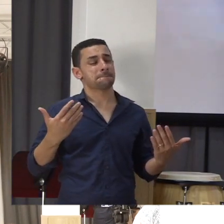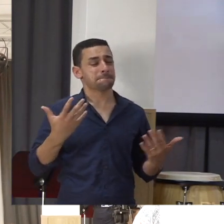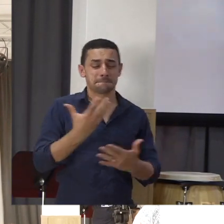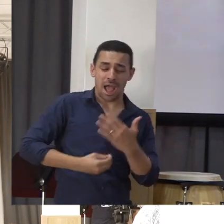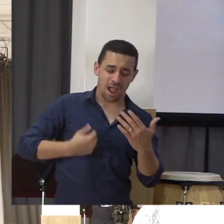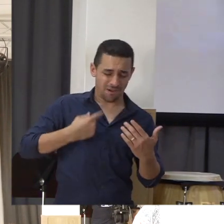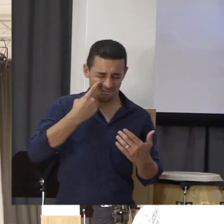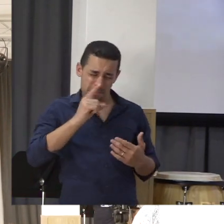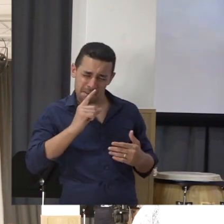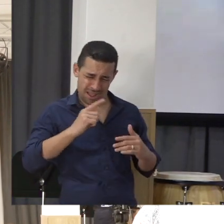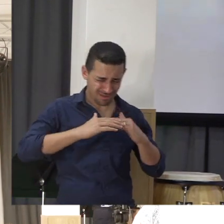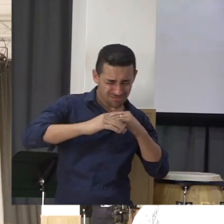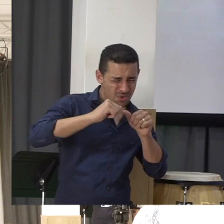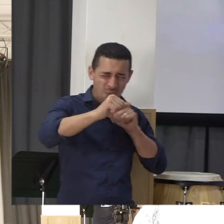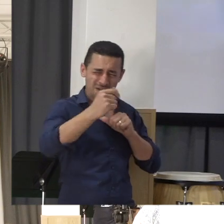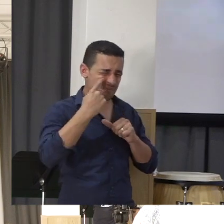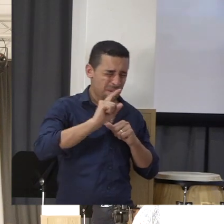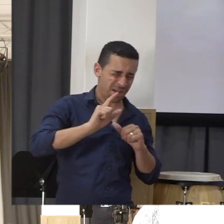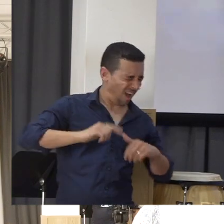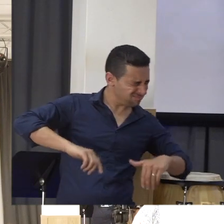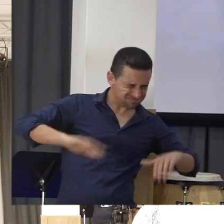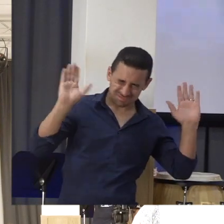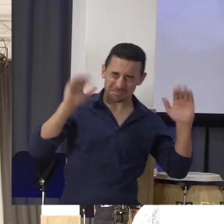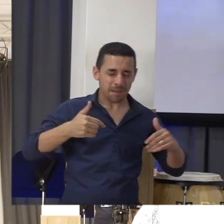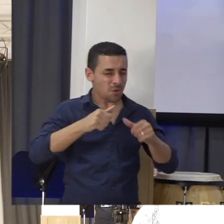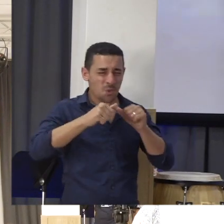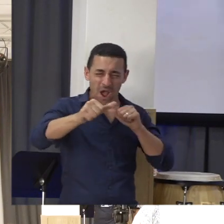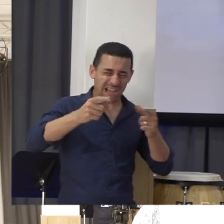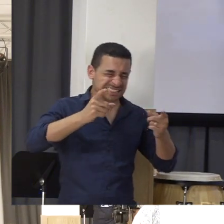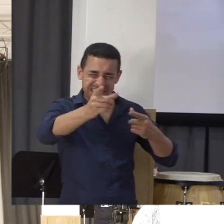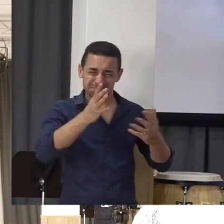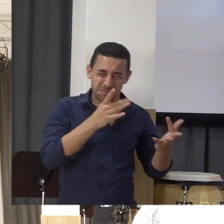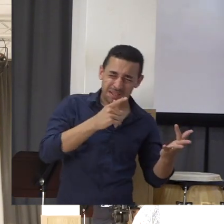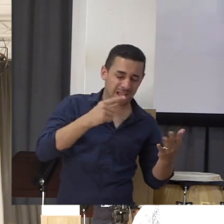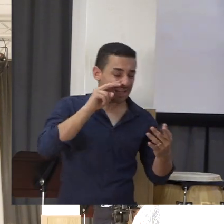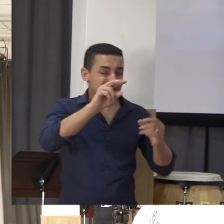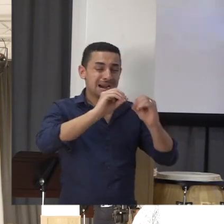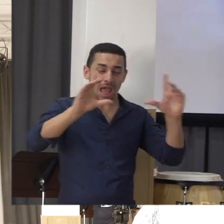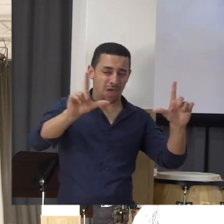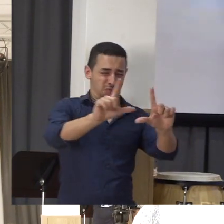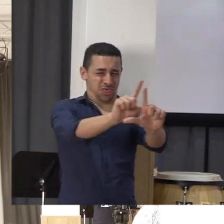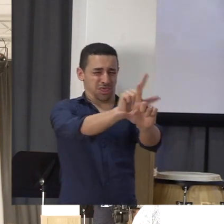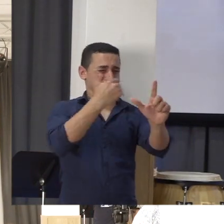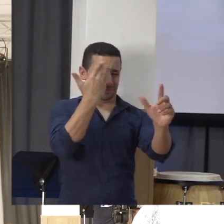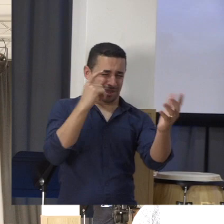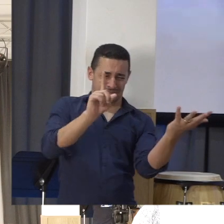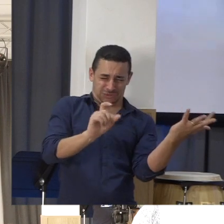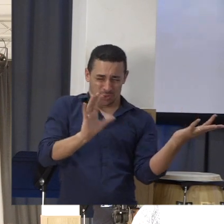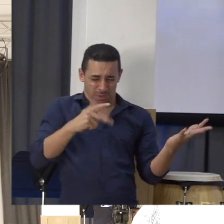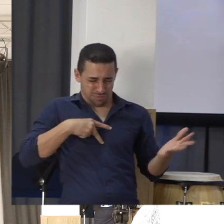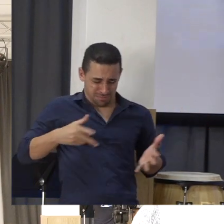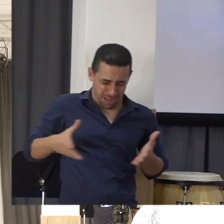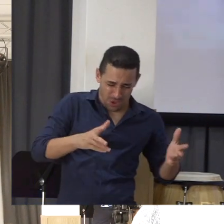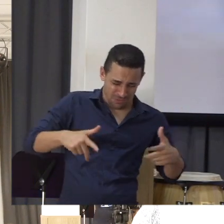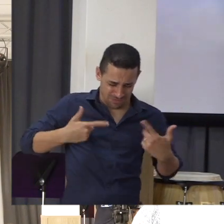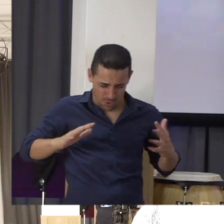manque d'éclairage à long terme, à distance. Je ne vois pas toute la visibilité, je me pose des questions sur mon parcours,